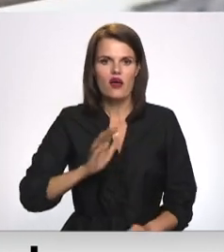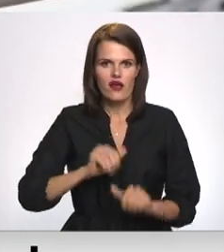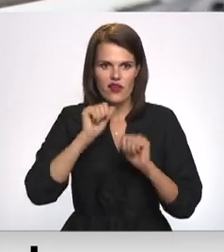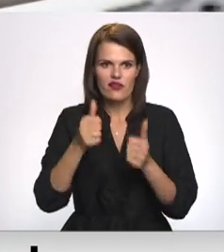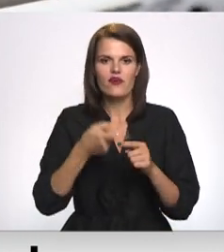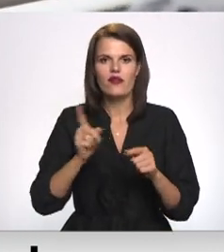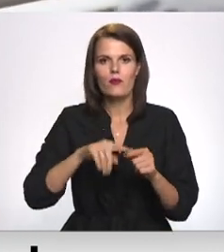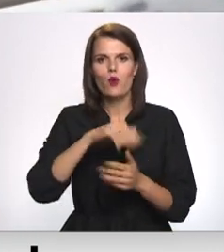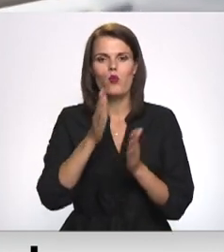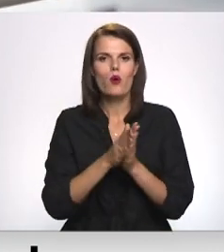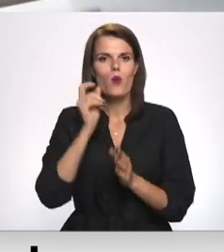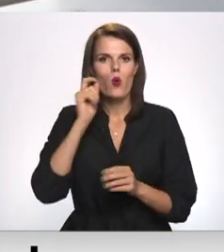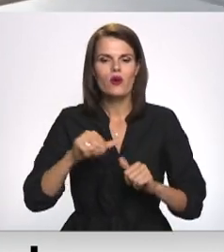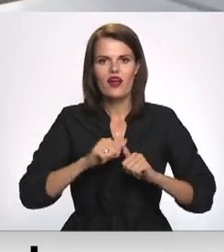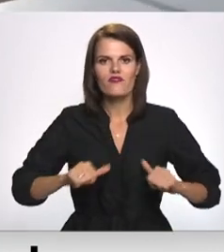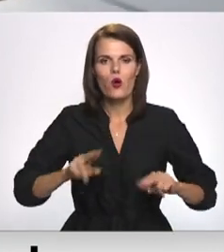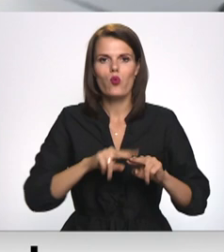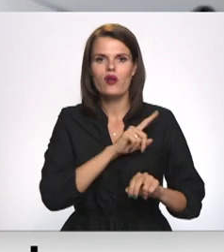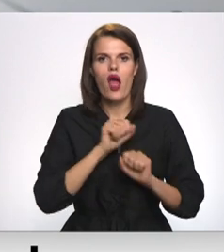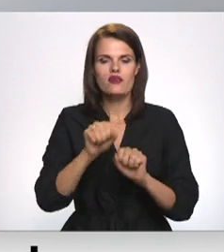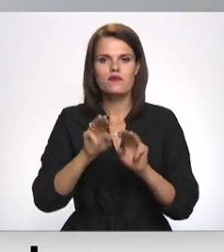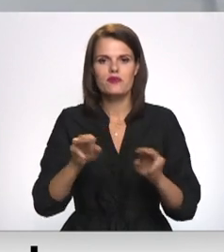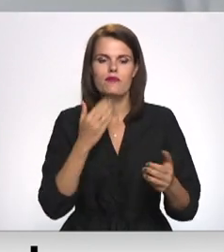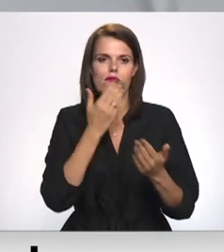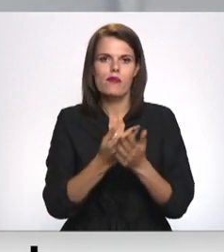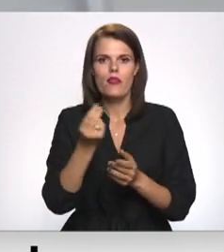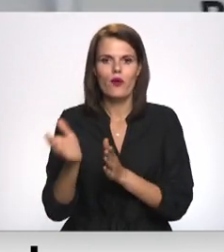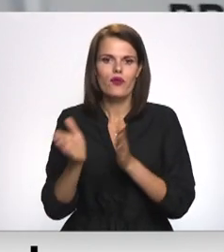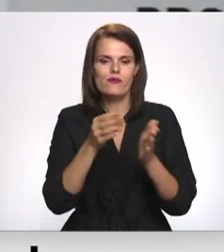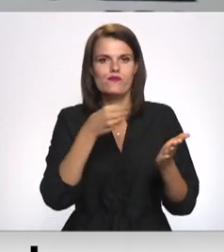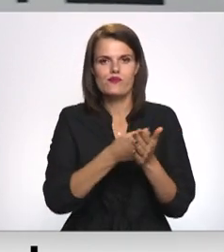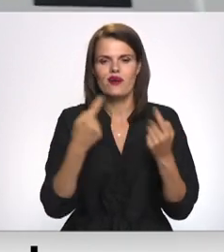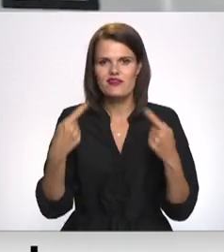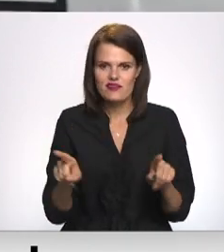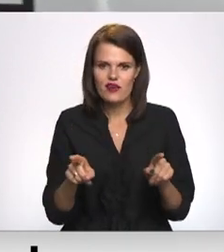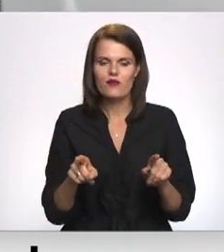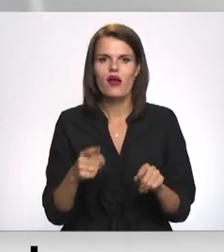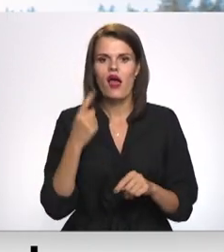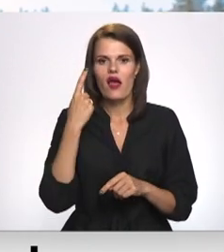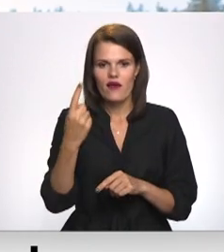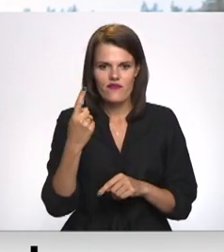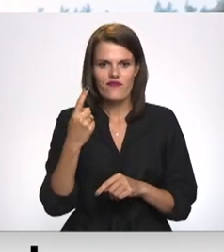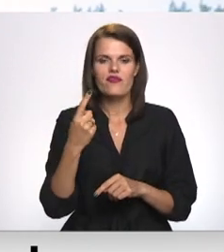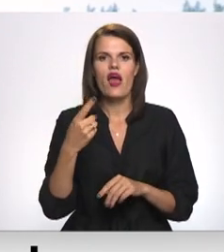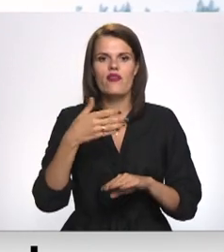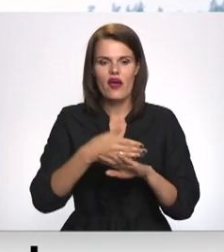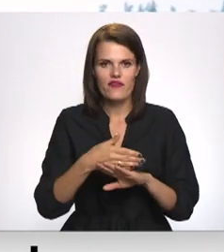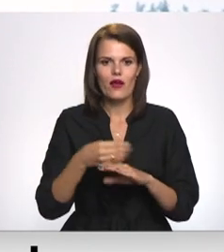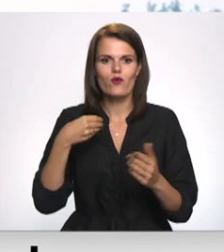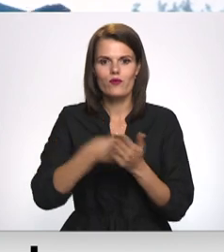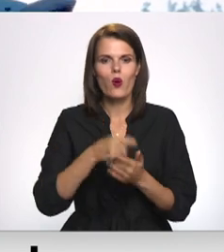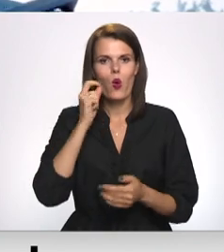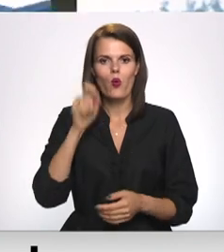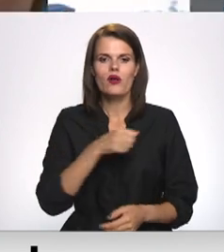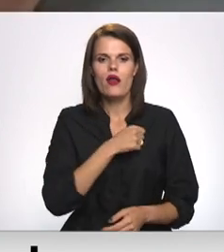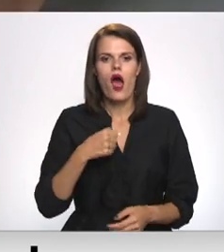Ukrainas vēstniecību un aizsardzības ministriju piedāvā novirzīt savāktos līdzekļus citiem pirkumiem. Viena Bayraktara vietā iegādāties Ukrainas